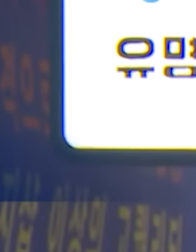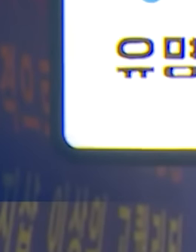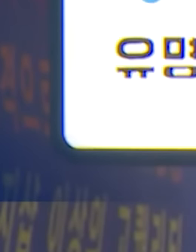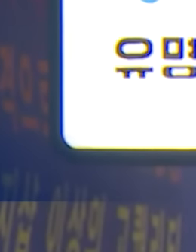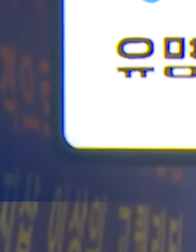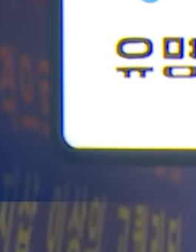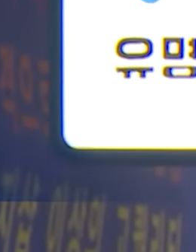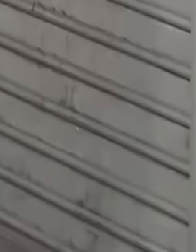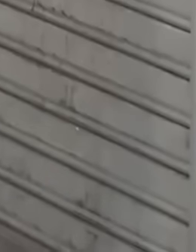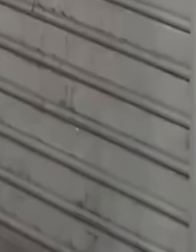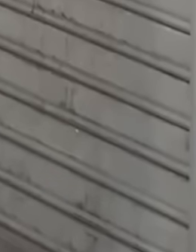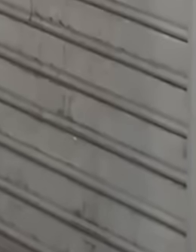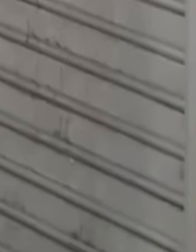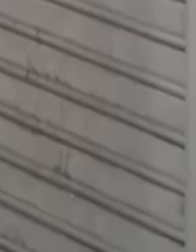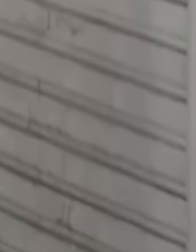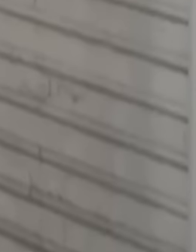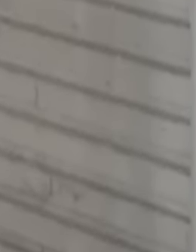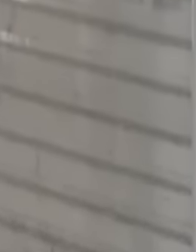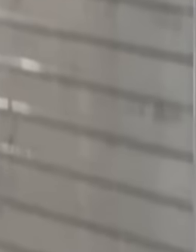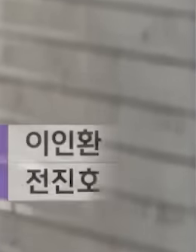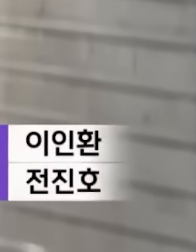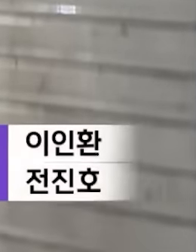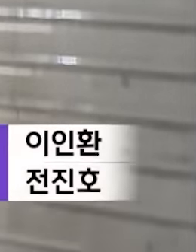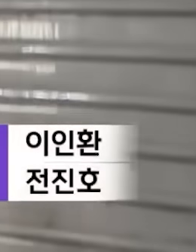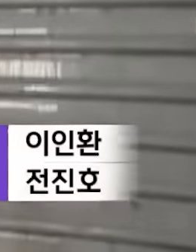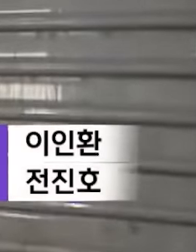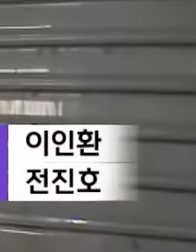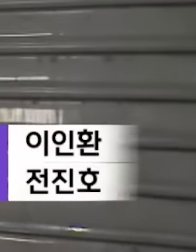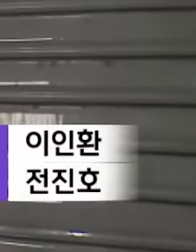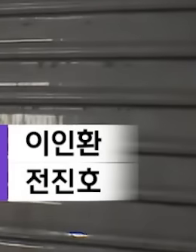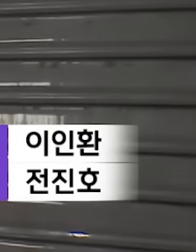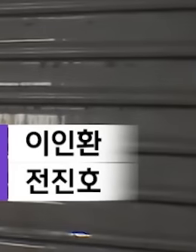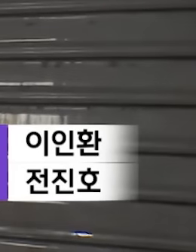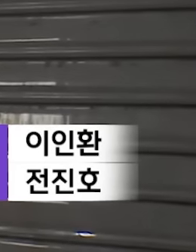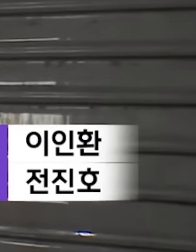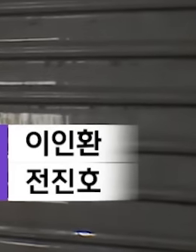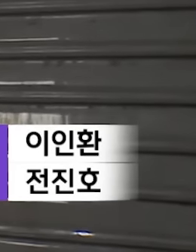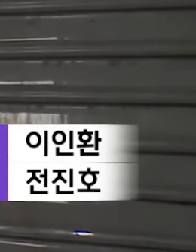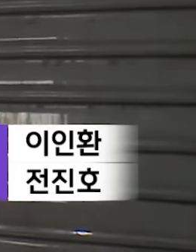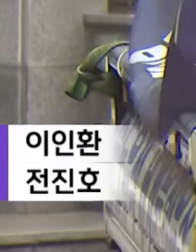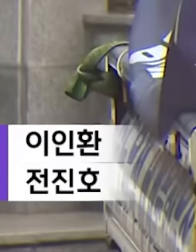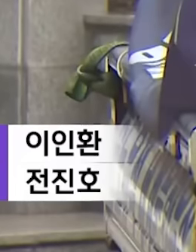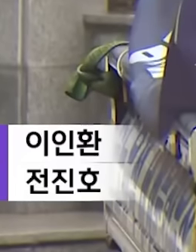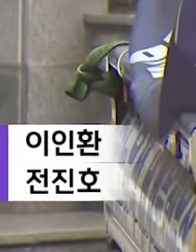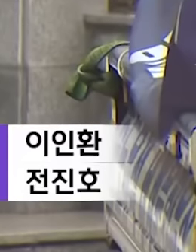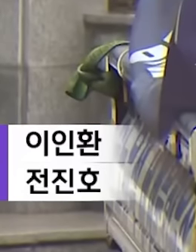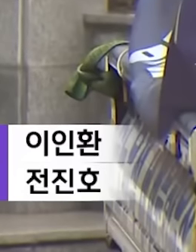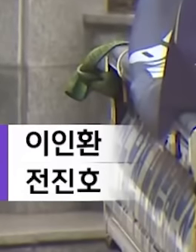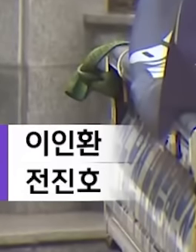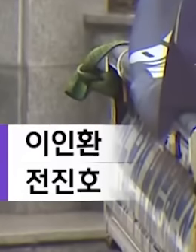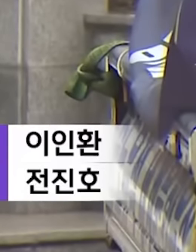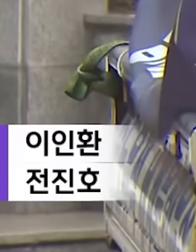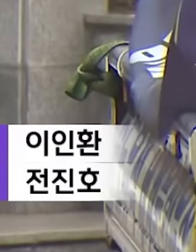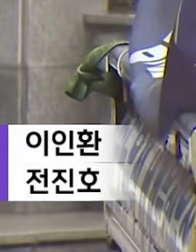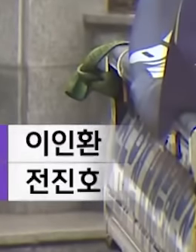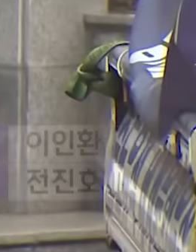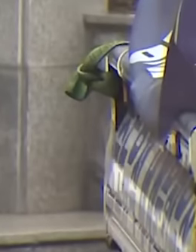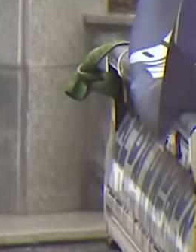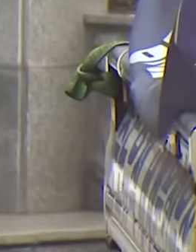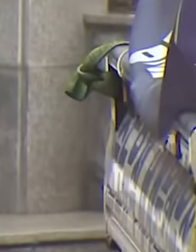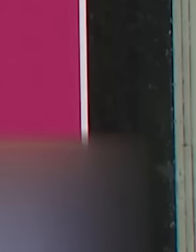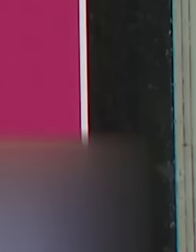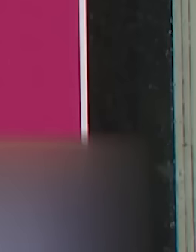이런 생각이 듭니다. 멈출 기미가 없는 신구 상권의 동반 침체에 따라 지역 경기 악화, 장기화를 우려하는 목소리가